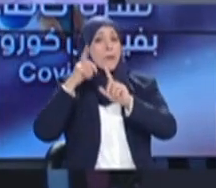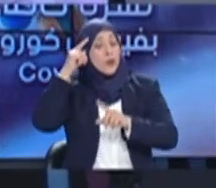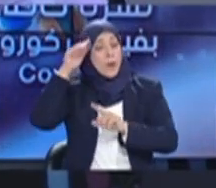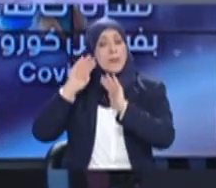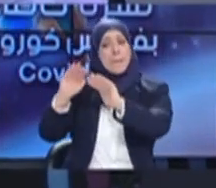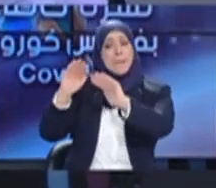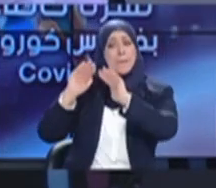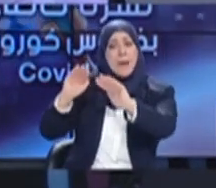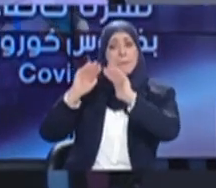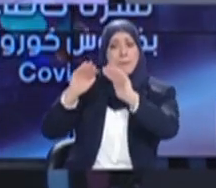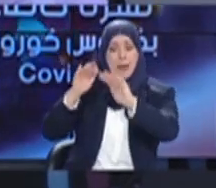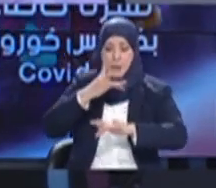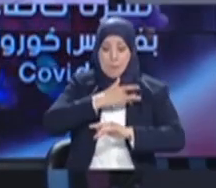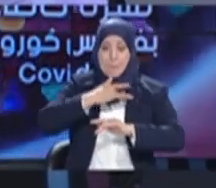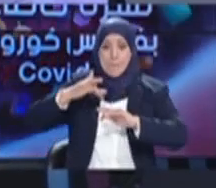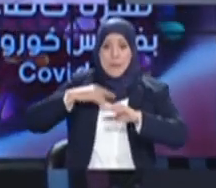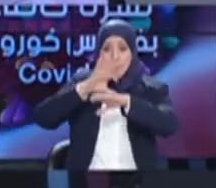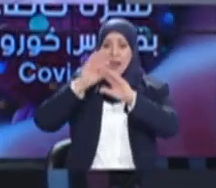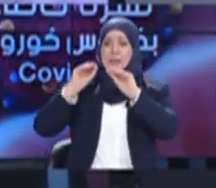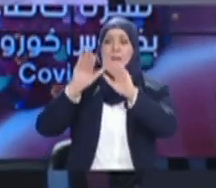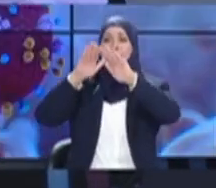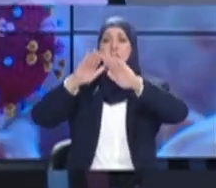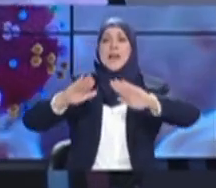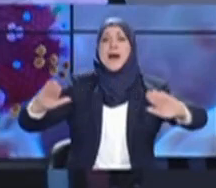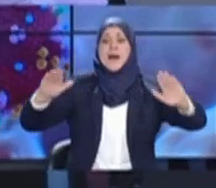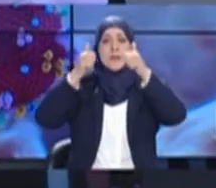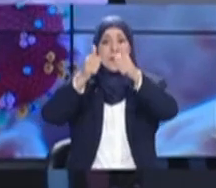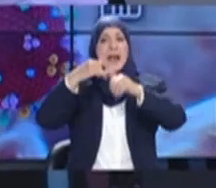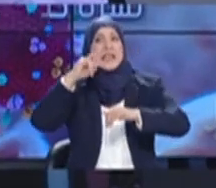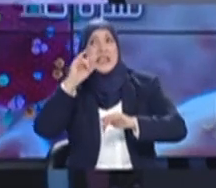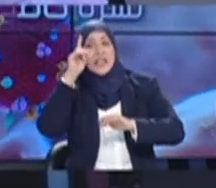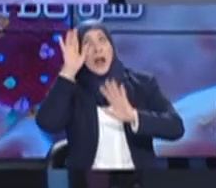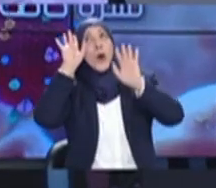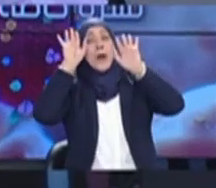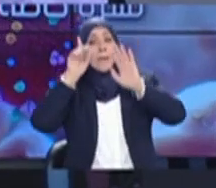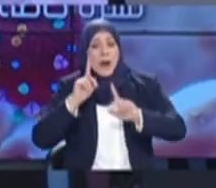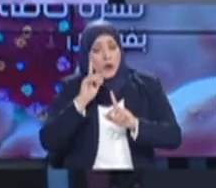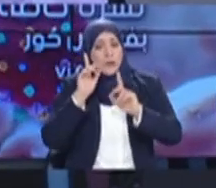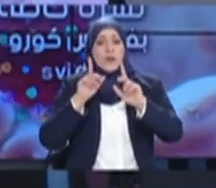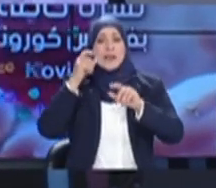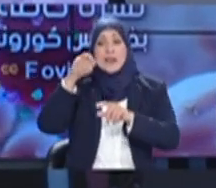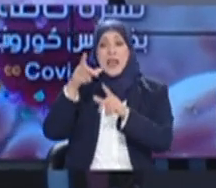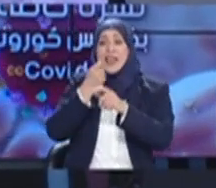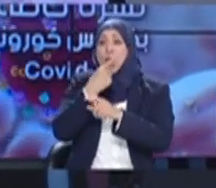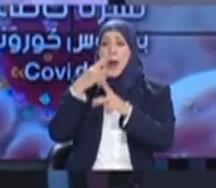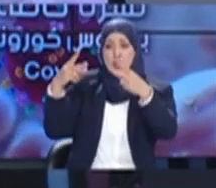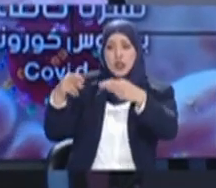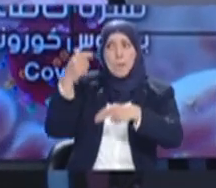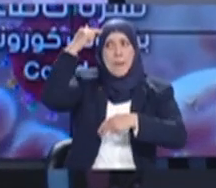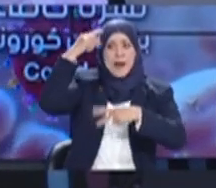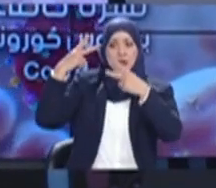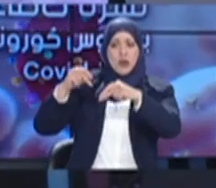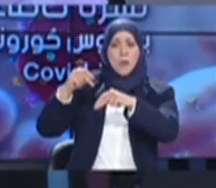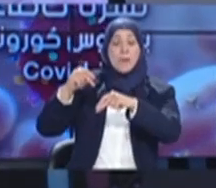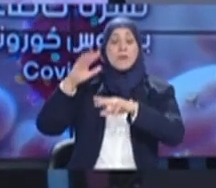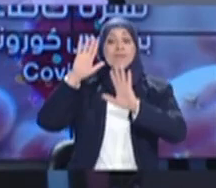نتاعهم باش المرض نتاعهم يقعد في استقرار. خاطر كان لا قدر هما معناتها وحدهم نحيوا الدواء خايفين من الفيروس